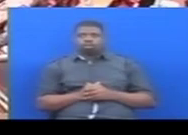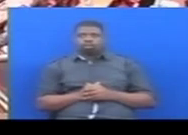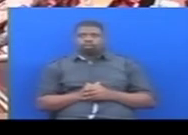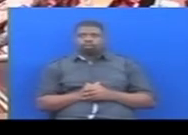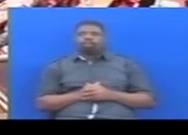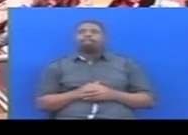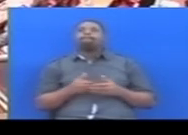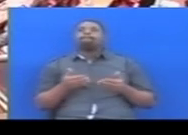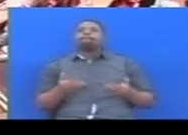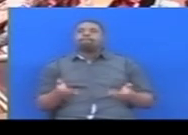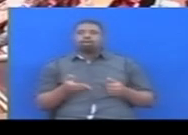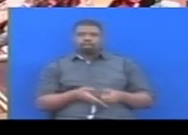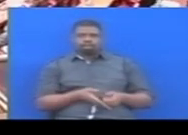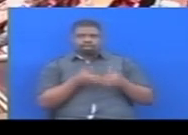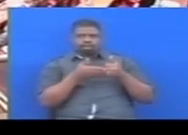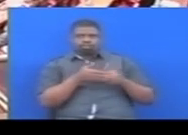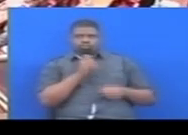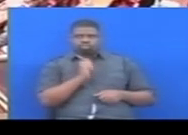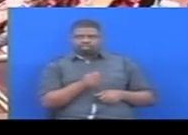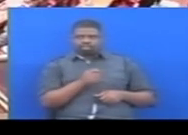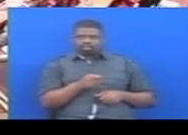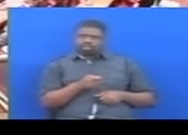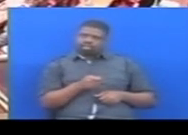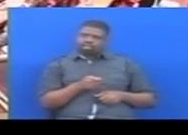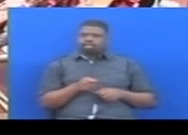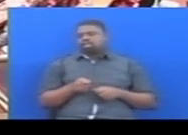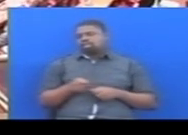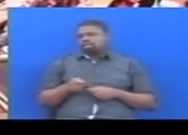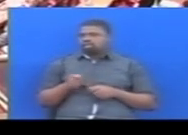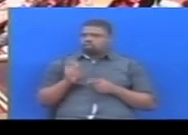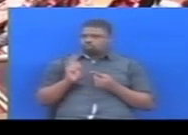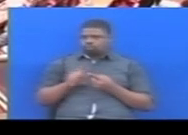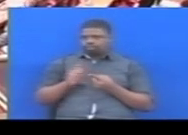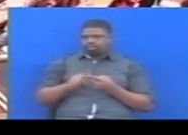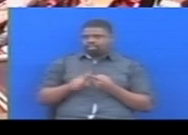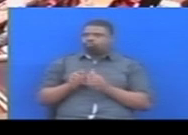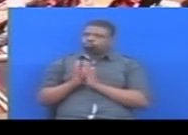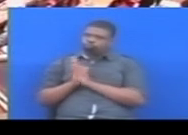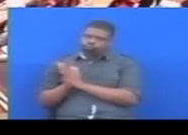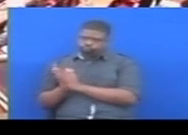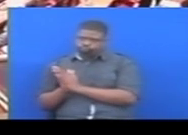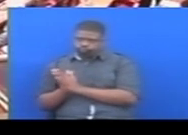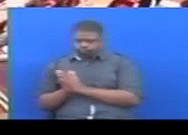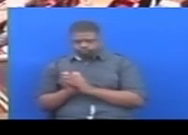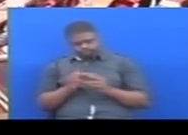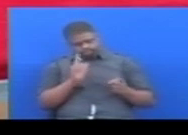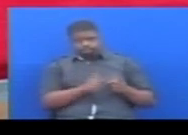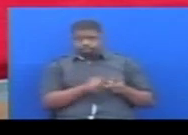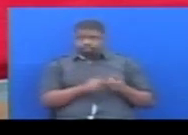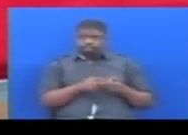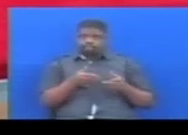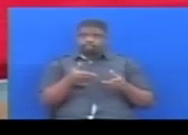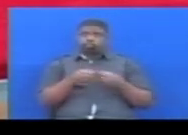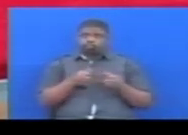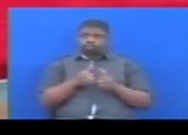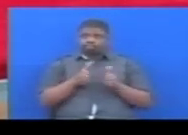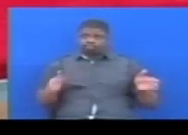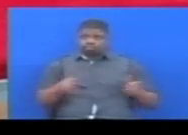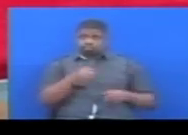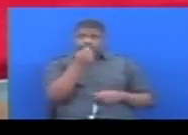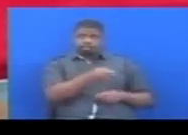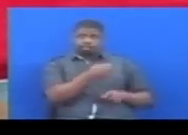Spika, kwanza namshukuru Mheshimiwa Saada Mkuya, lakini pia na mimi nichukue fursa ya kumpongeza kwamba mara nyingi